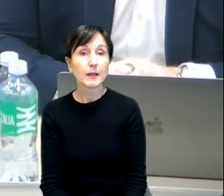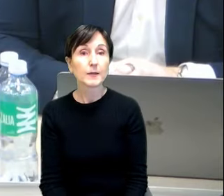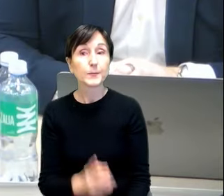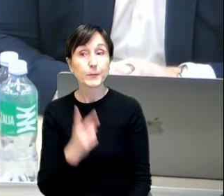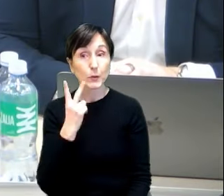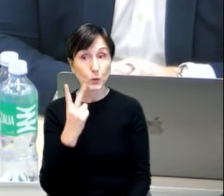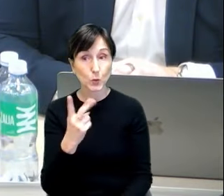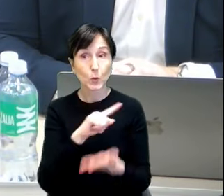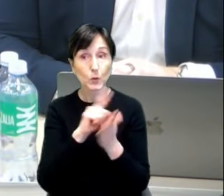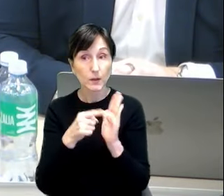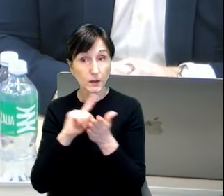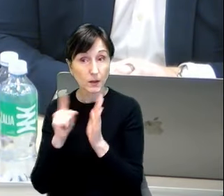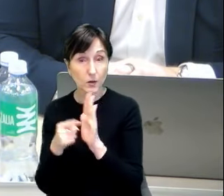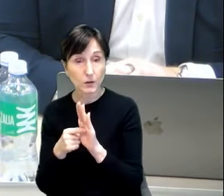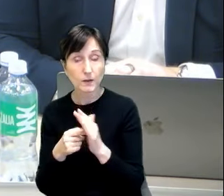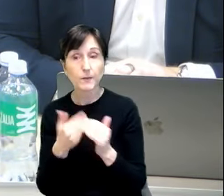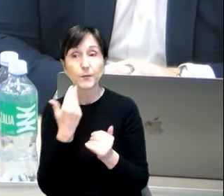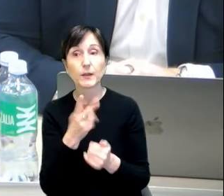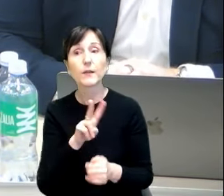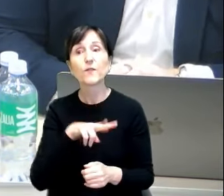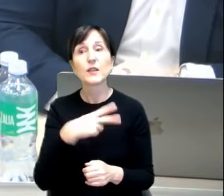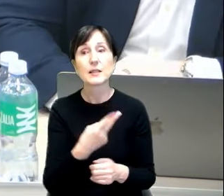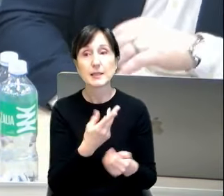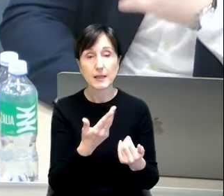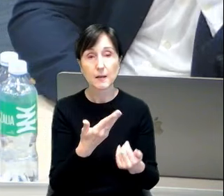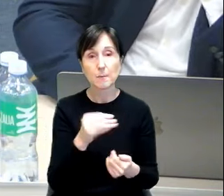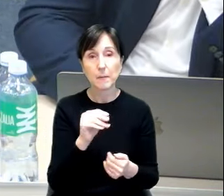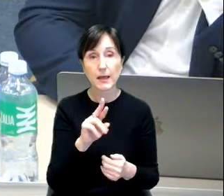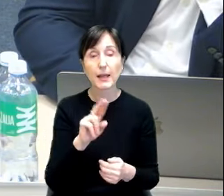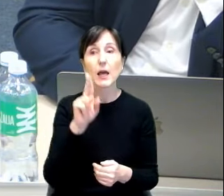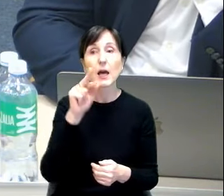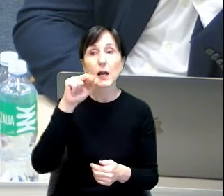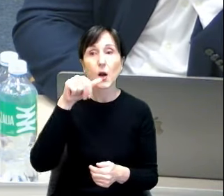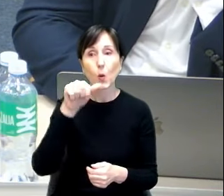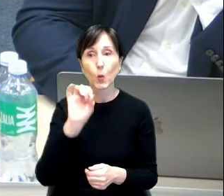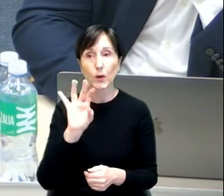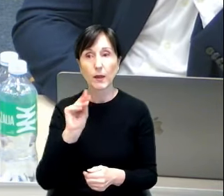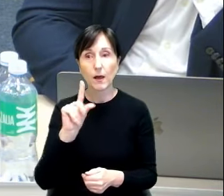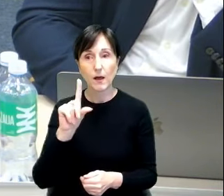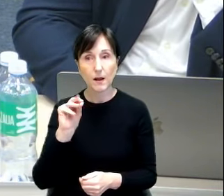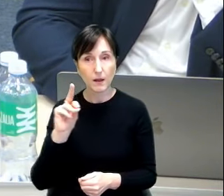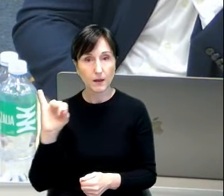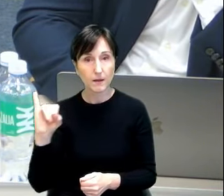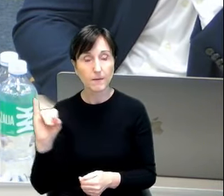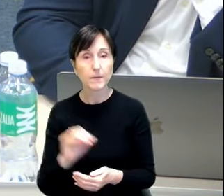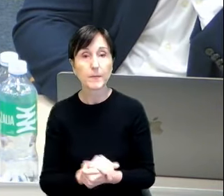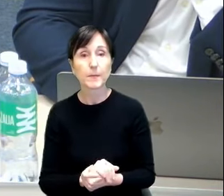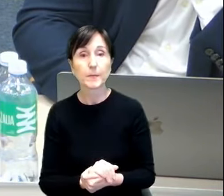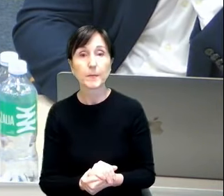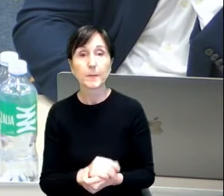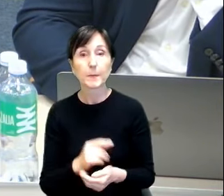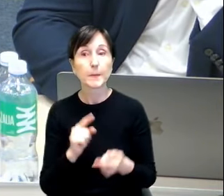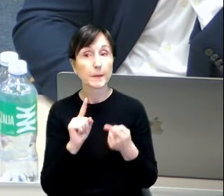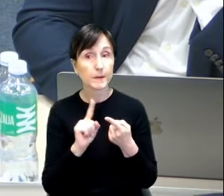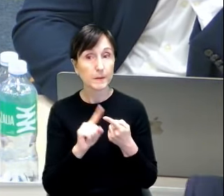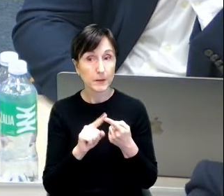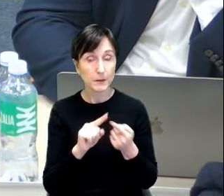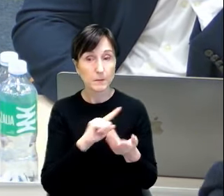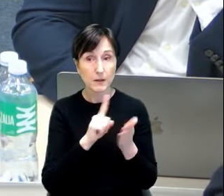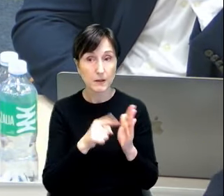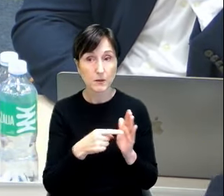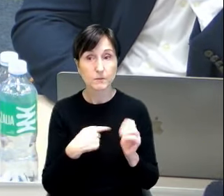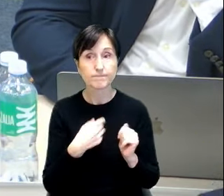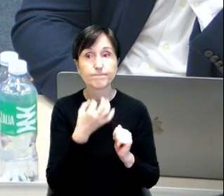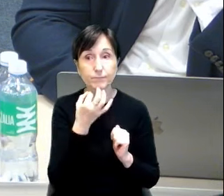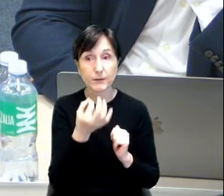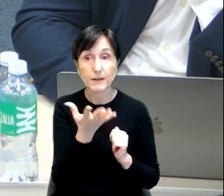bus gerbiamai vicemerei vaidai raugelei pirmas klausimas iš man nes bus užduotas visi